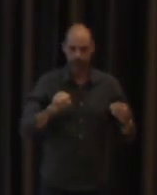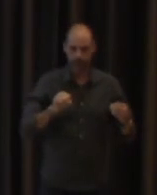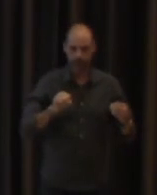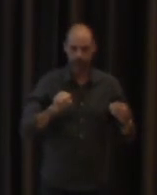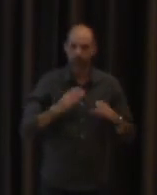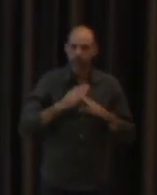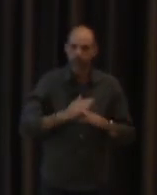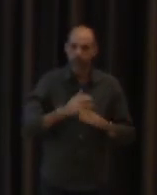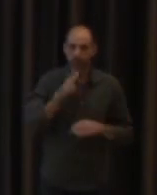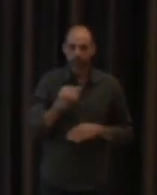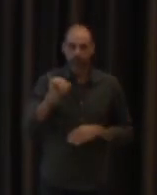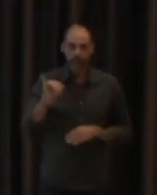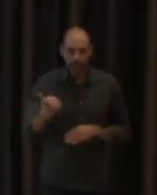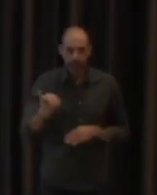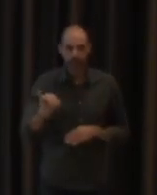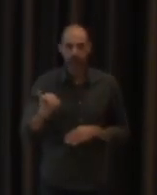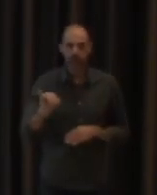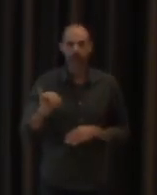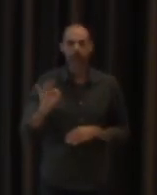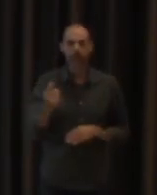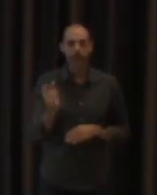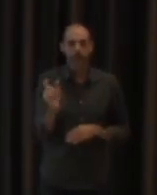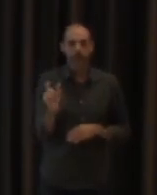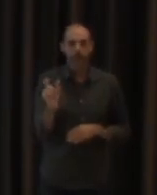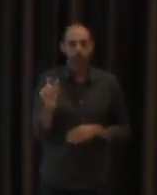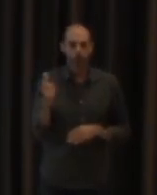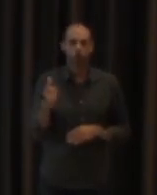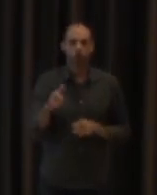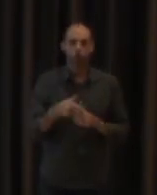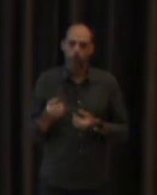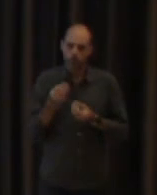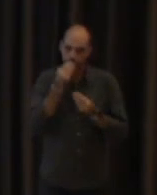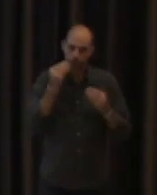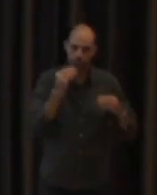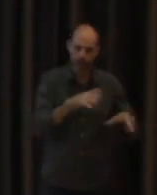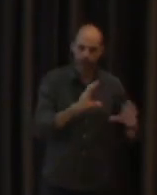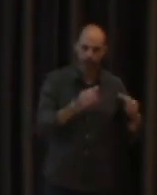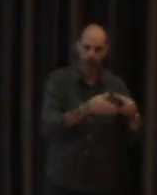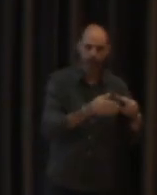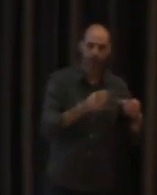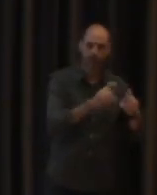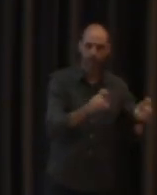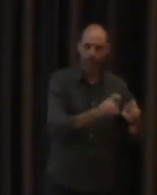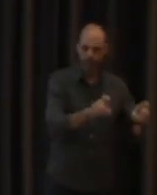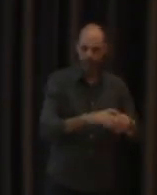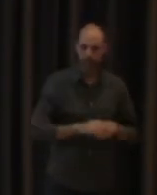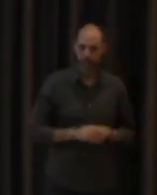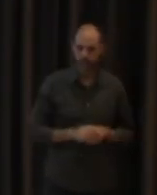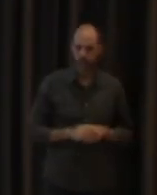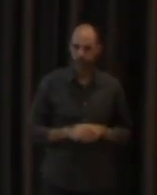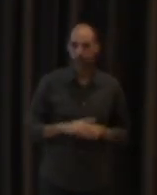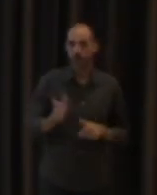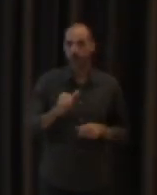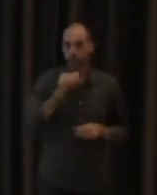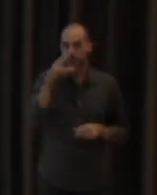sempre que aquest i tingui el valor comitatiu que representi amb l'informàtic o amb els informàtics. Fixeu-vos que no és bona una